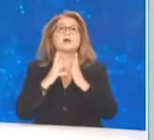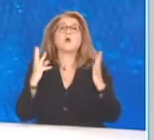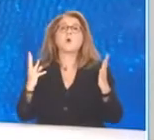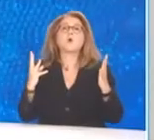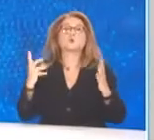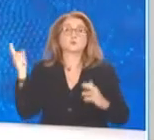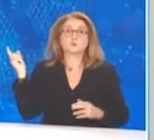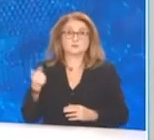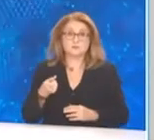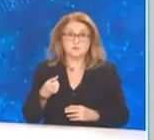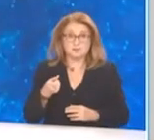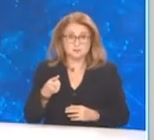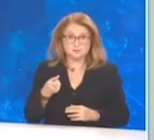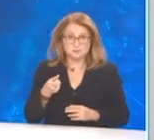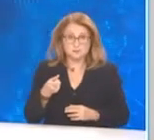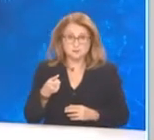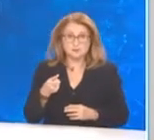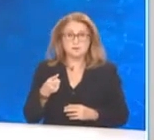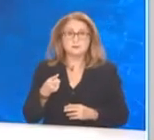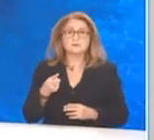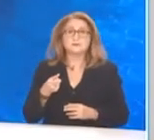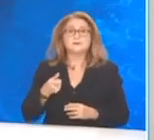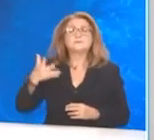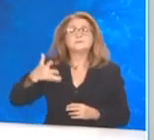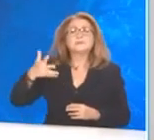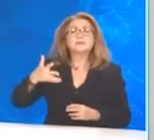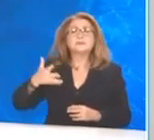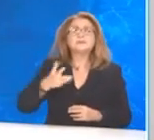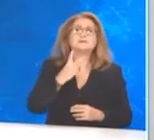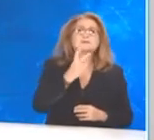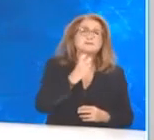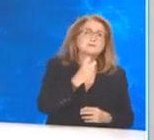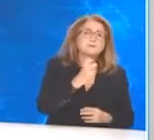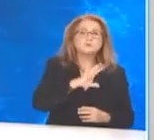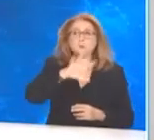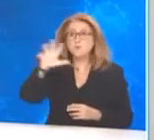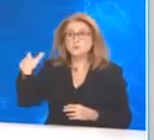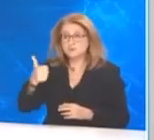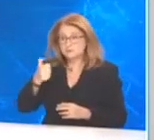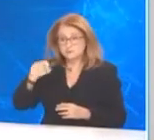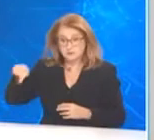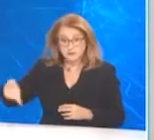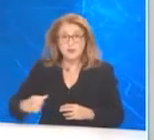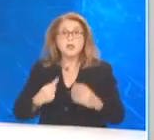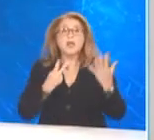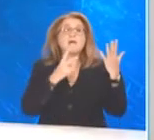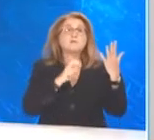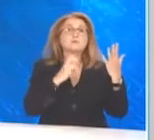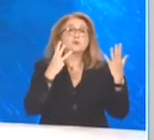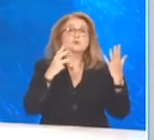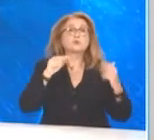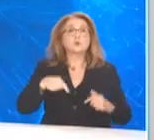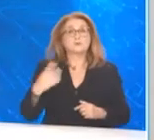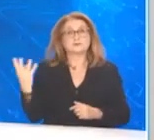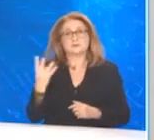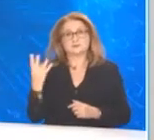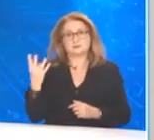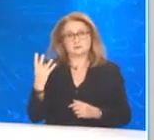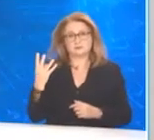σας προείπα, στις ηλικίες 20-69 είναι 78,44 και πάνω από 70 είναι